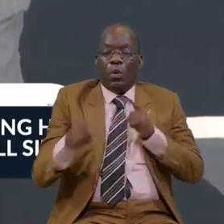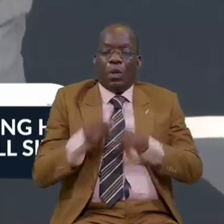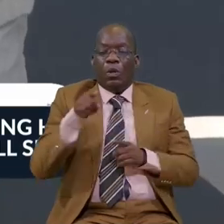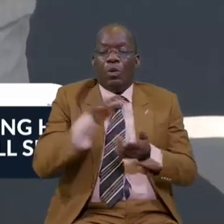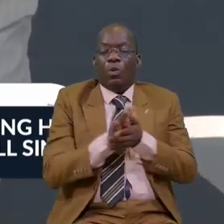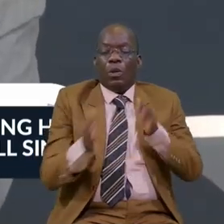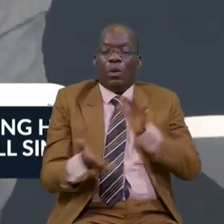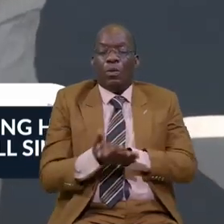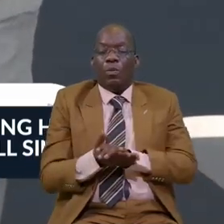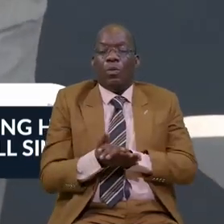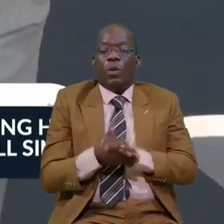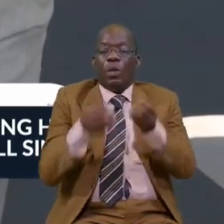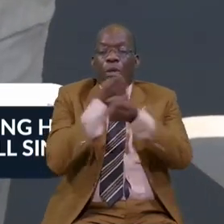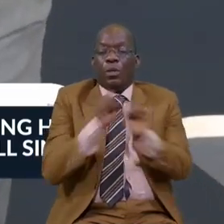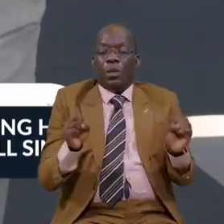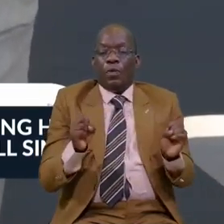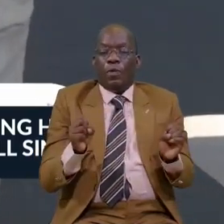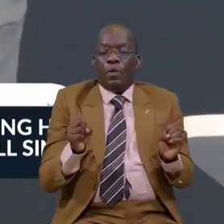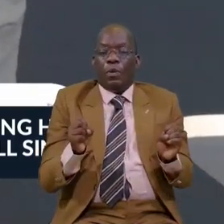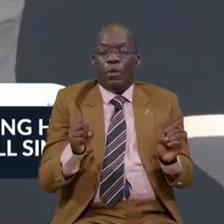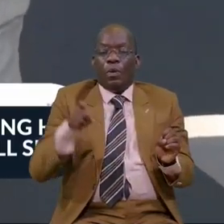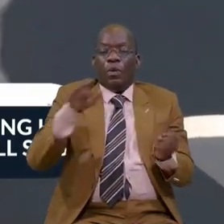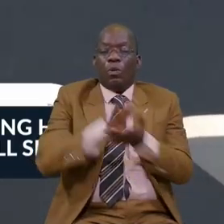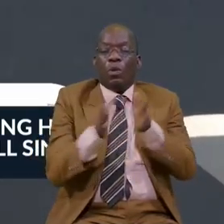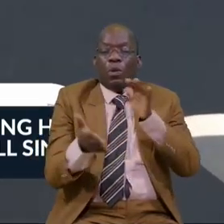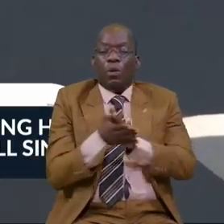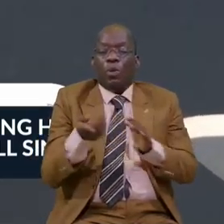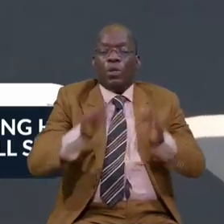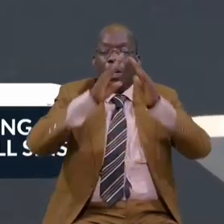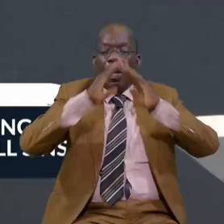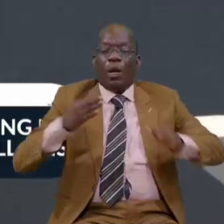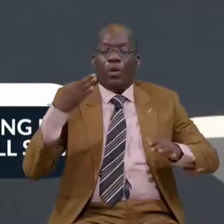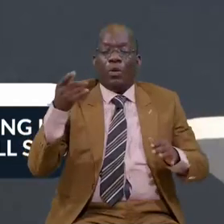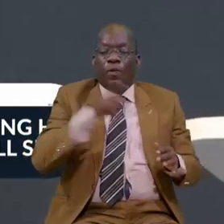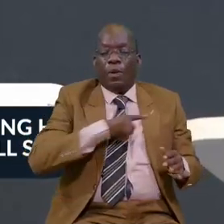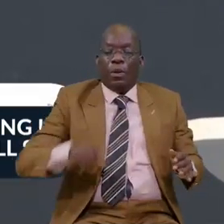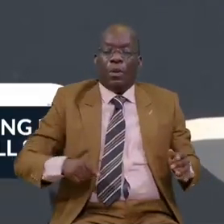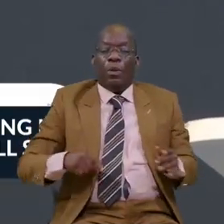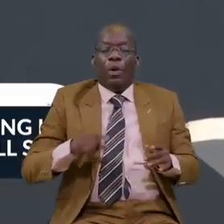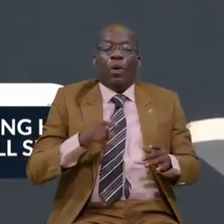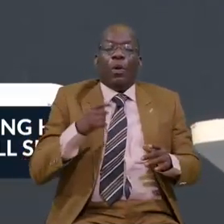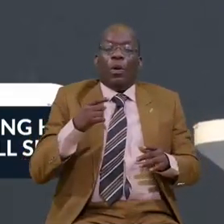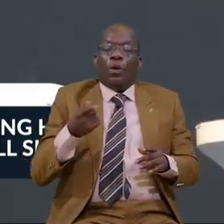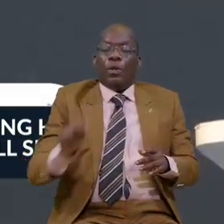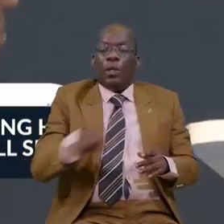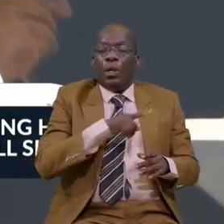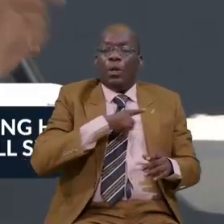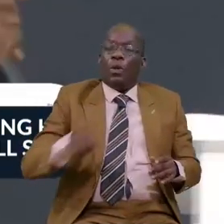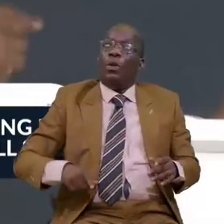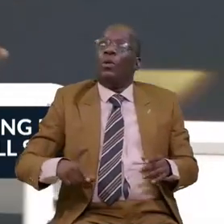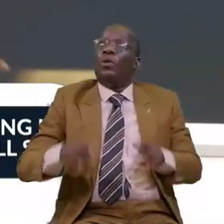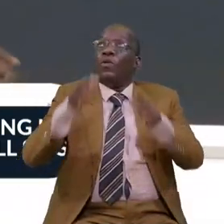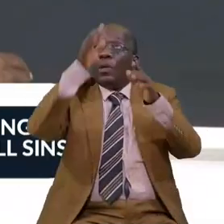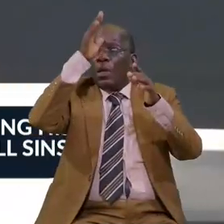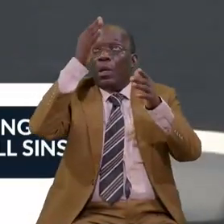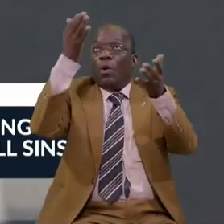savez, quand vous êtes sauvé, vous devenez le temple du Seigneur. Et il veut habiter en